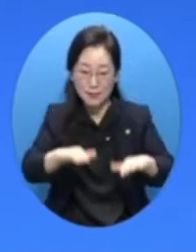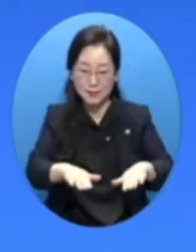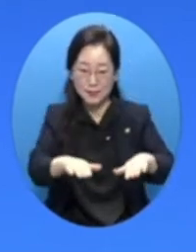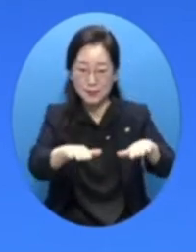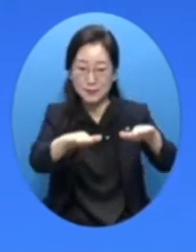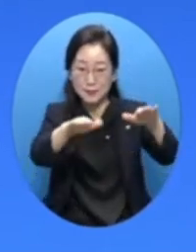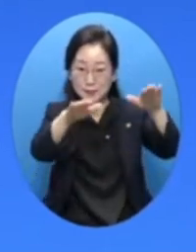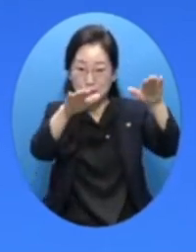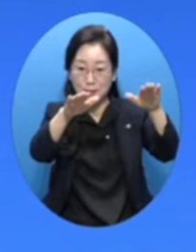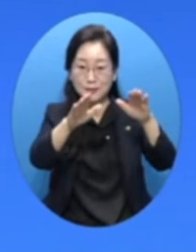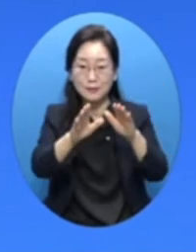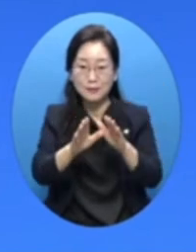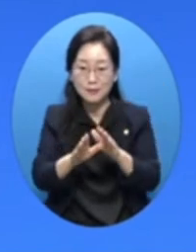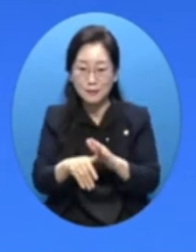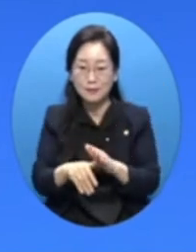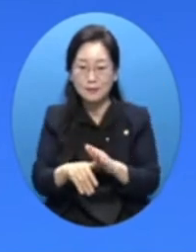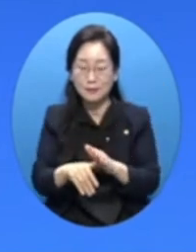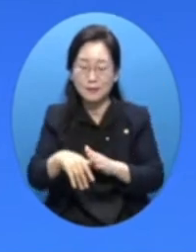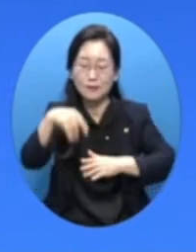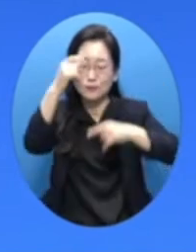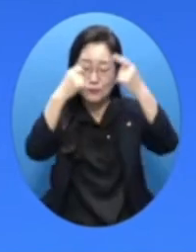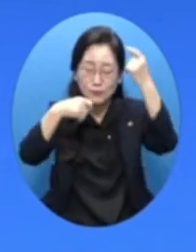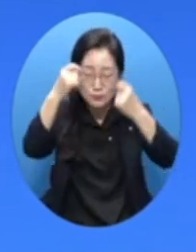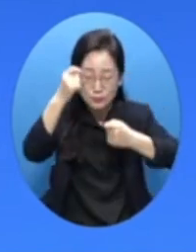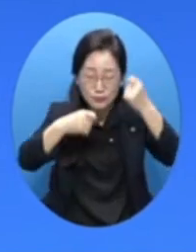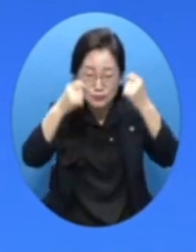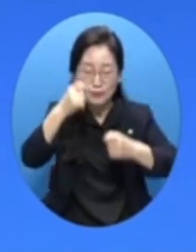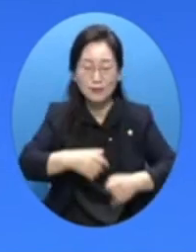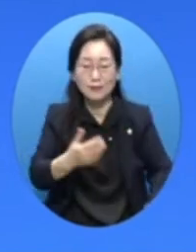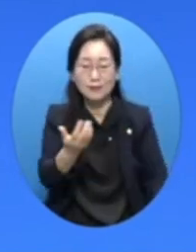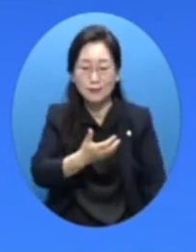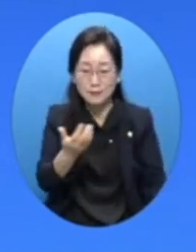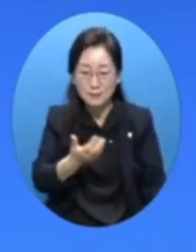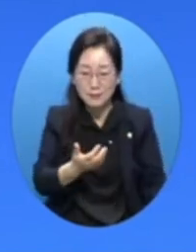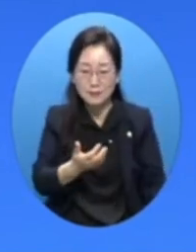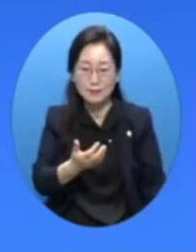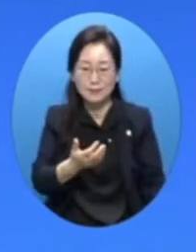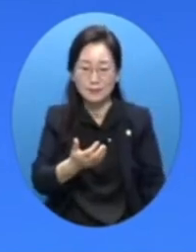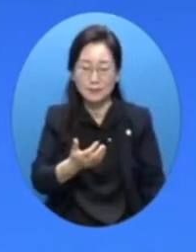자라나면서 웁니다. 아파서 울고